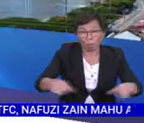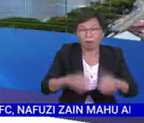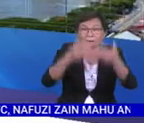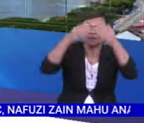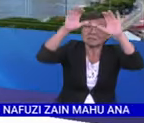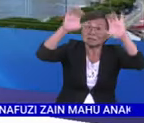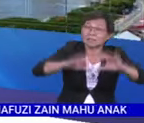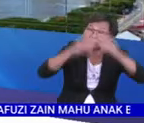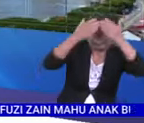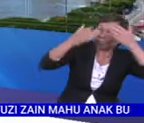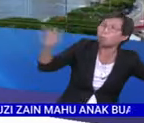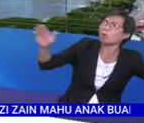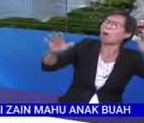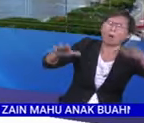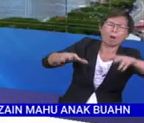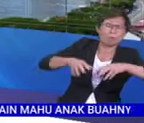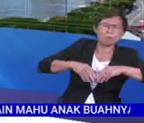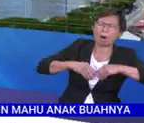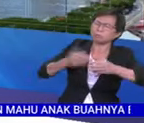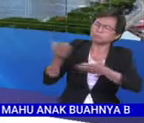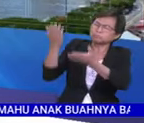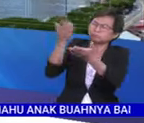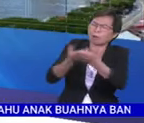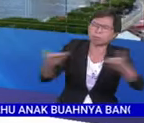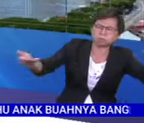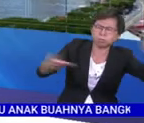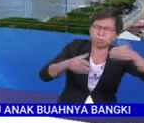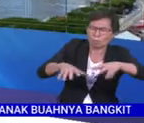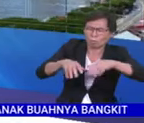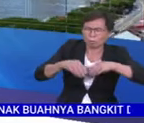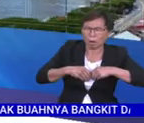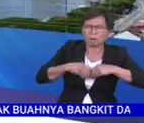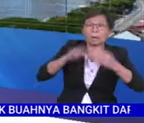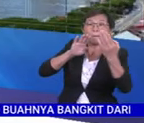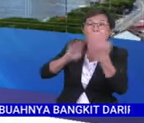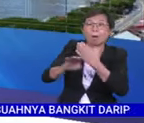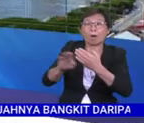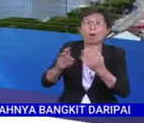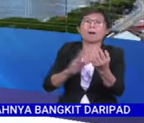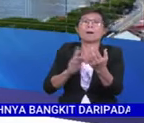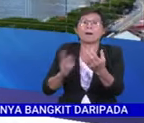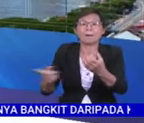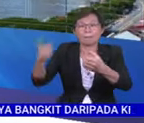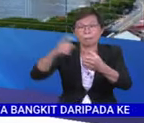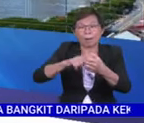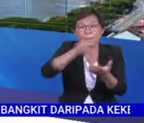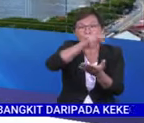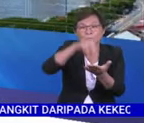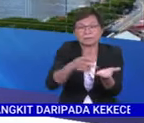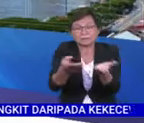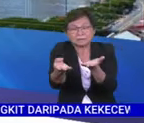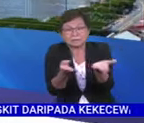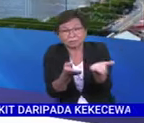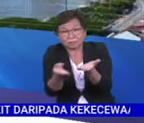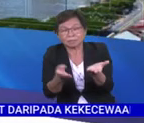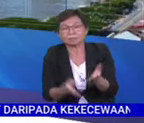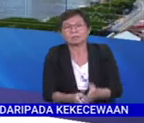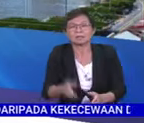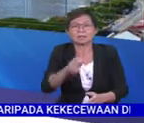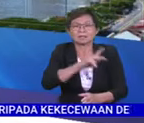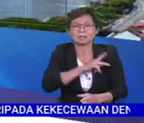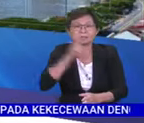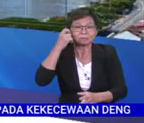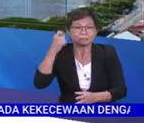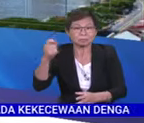terbuka dalam menerima sebarang cadangan dan maklum balas mengenai pusat servis Rawas Ryan setiausaha kerajaan